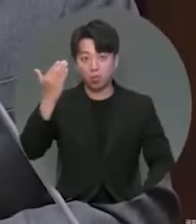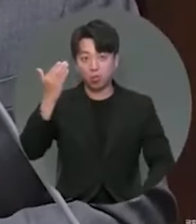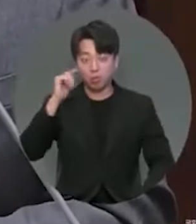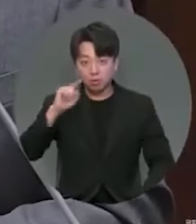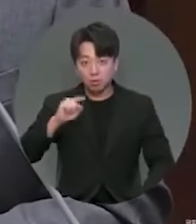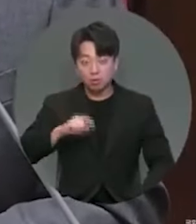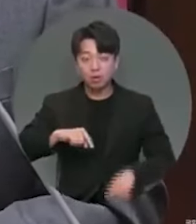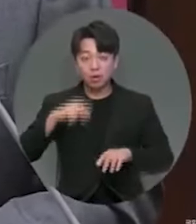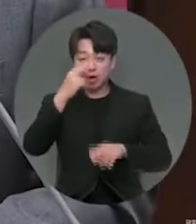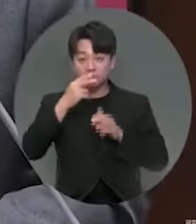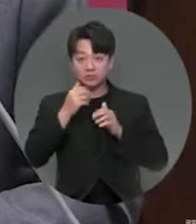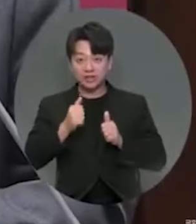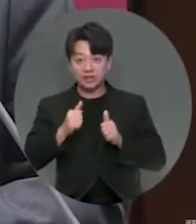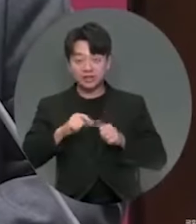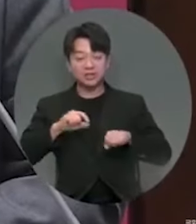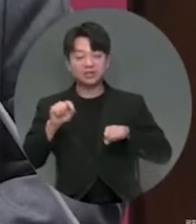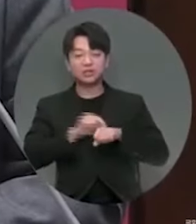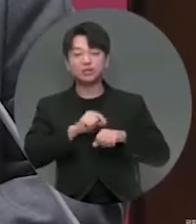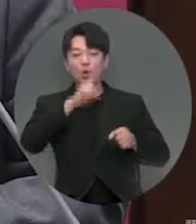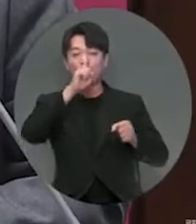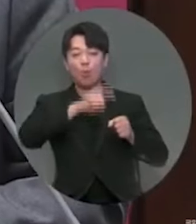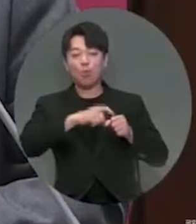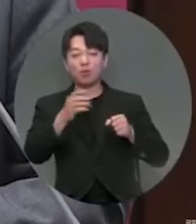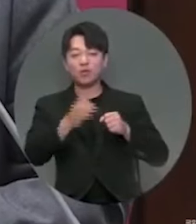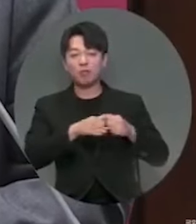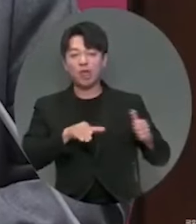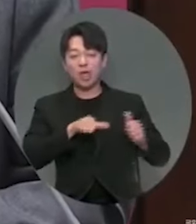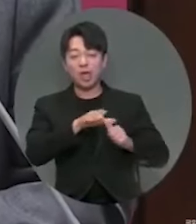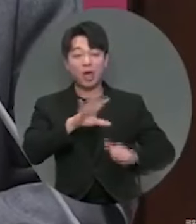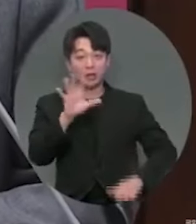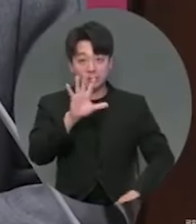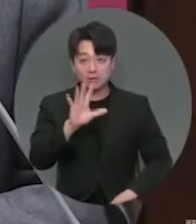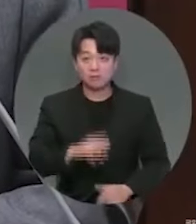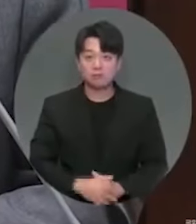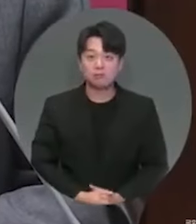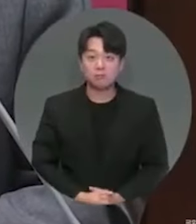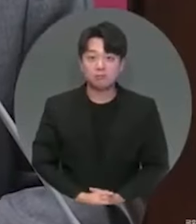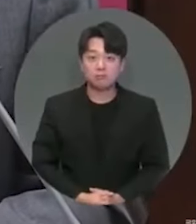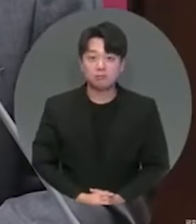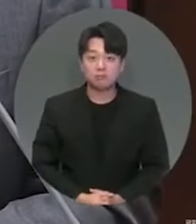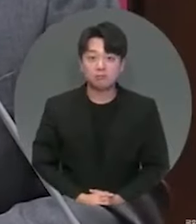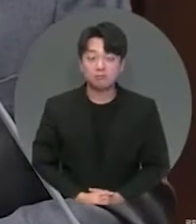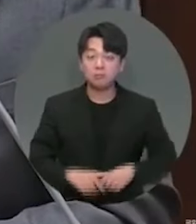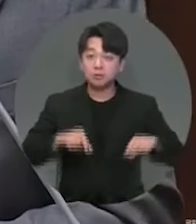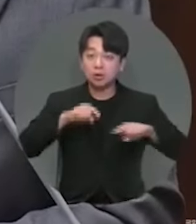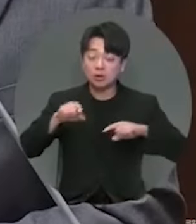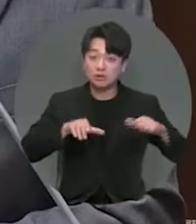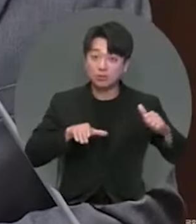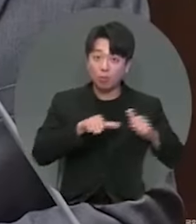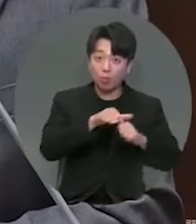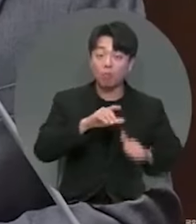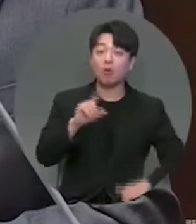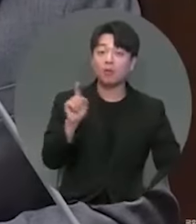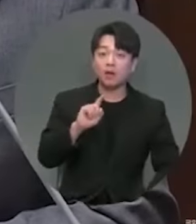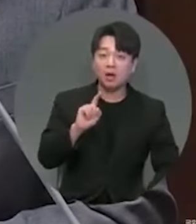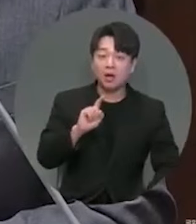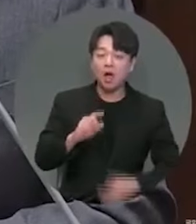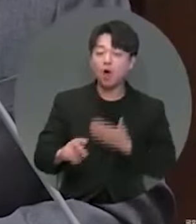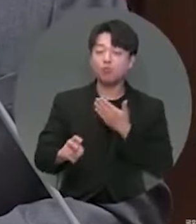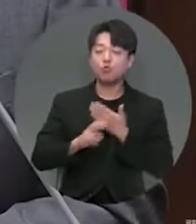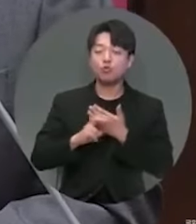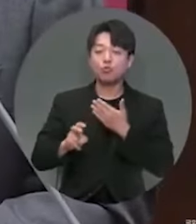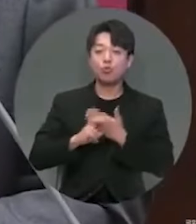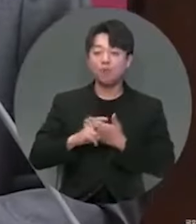알고 있습니다. 정치보복이 뭡니까? 지난 문재인 정부 때 잘 보여줬습니다. 불법적, 탈법적으로 증거를